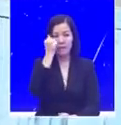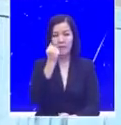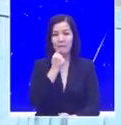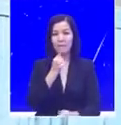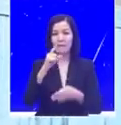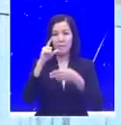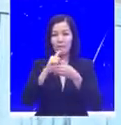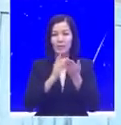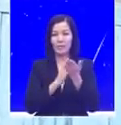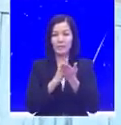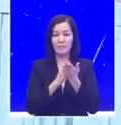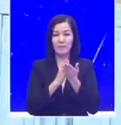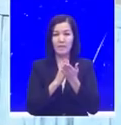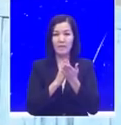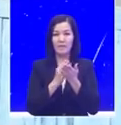имамдарға, мешіттің